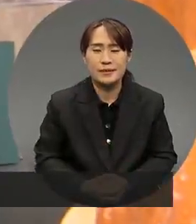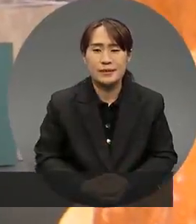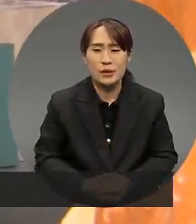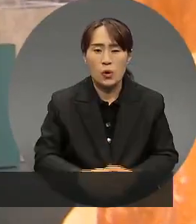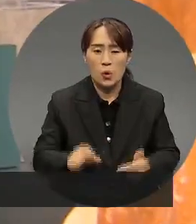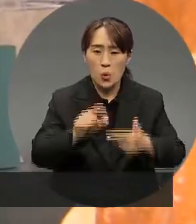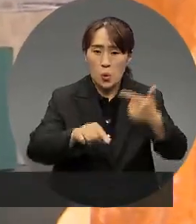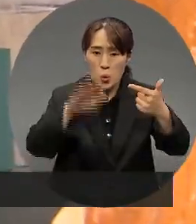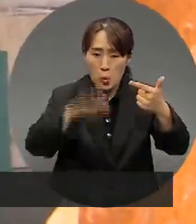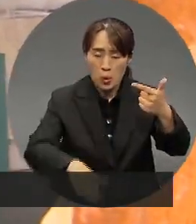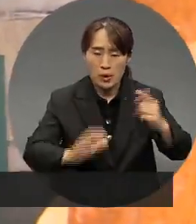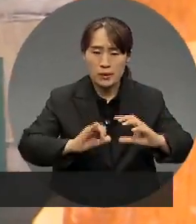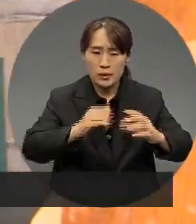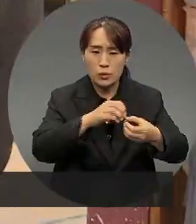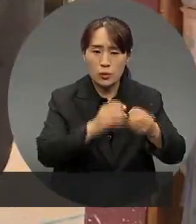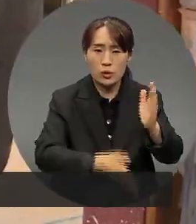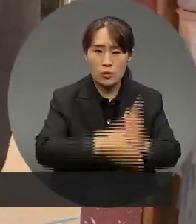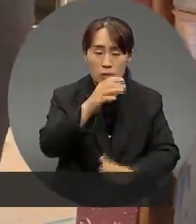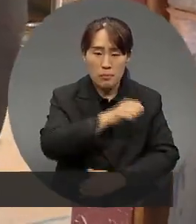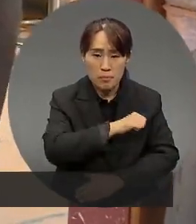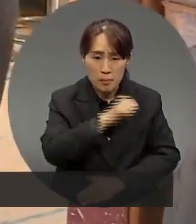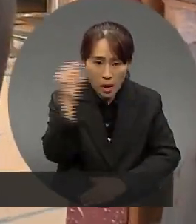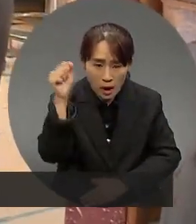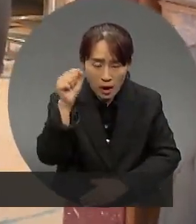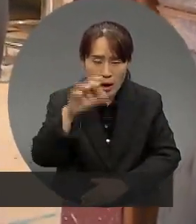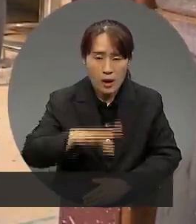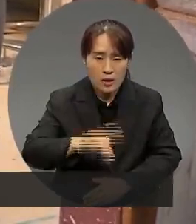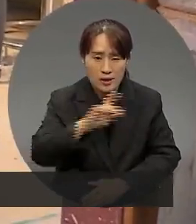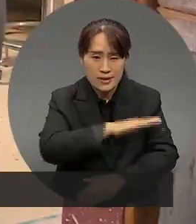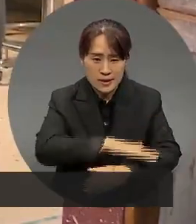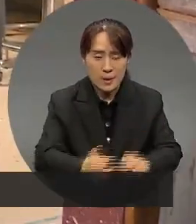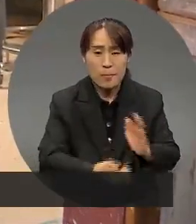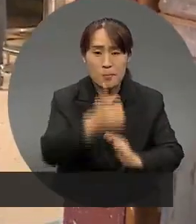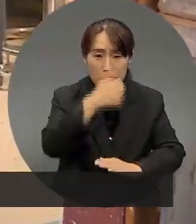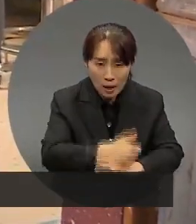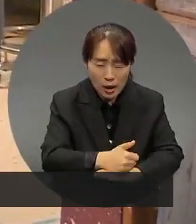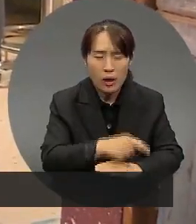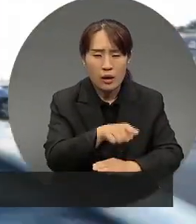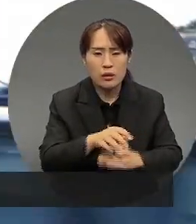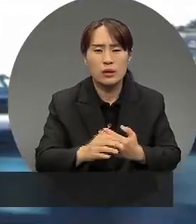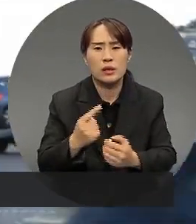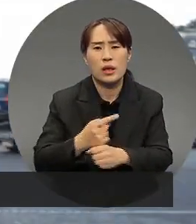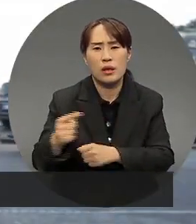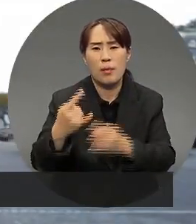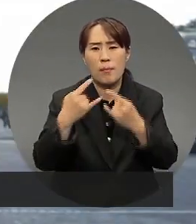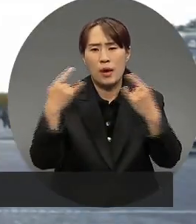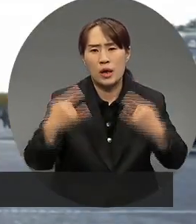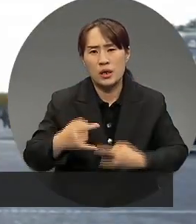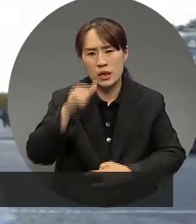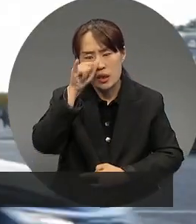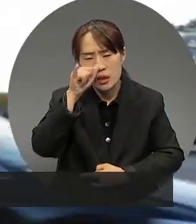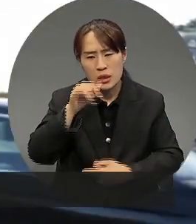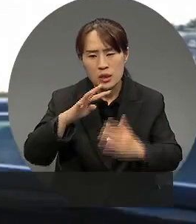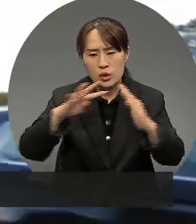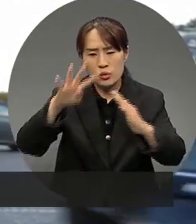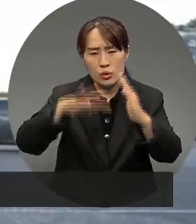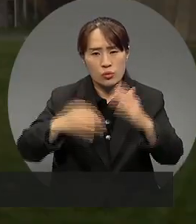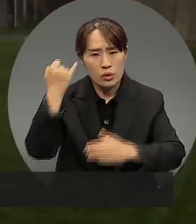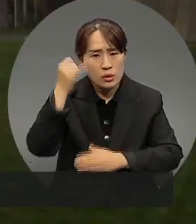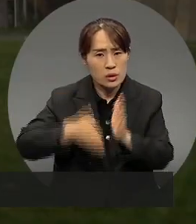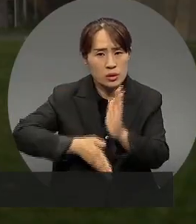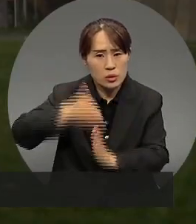올 하반기 세계 공해도시 선정이라는 첫 단추를 잘 끼우면 내년 파리에서 발표될 유네스코 창의